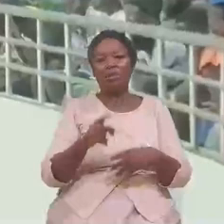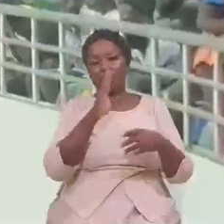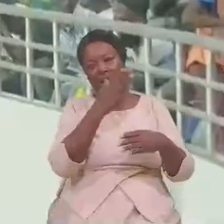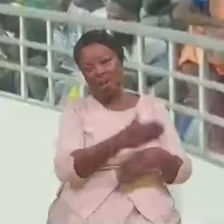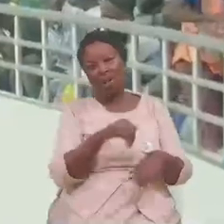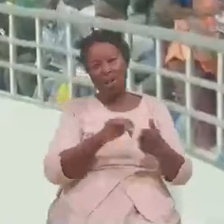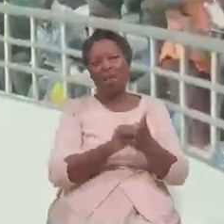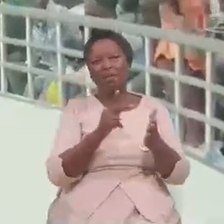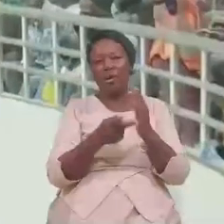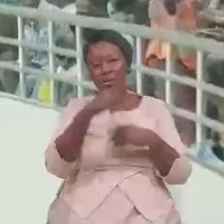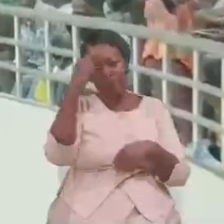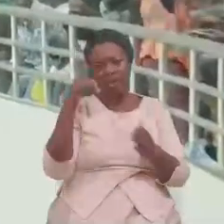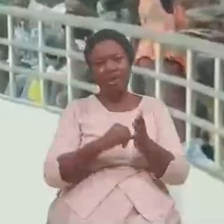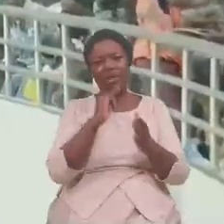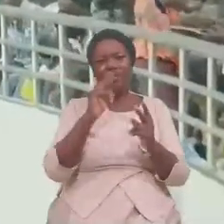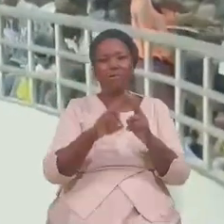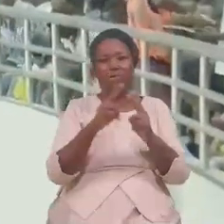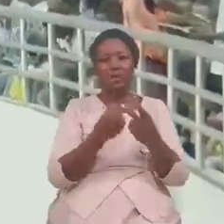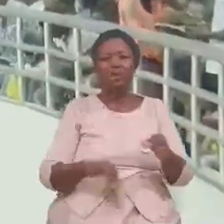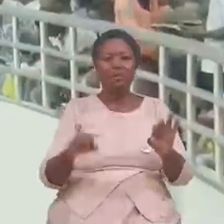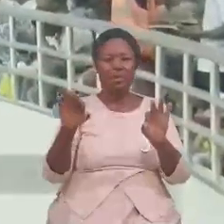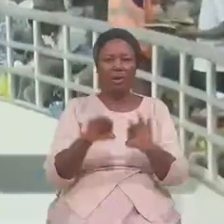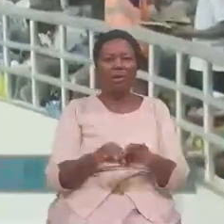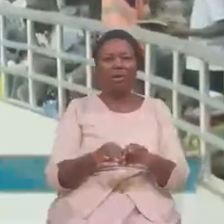très très important.